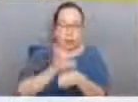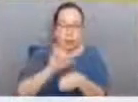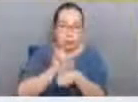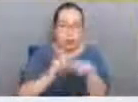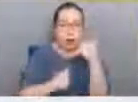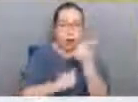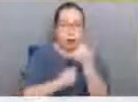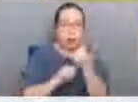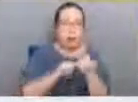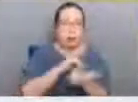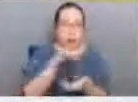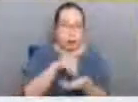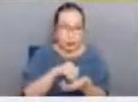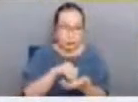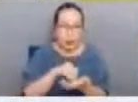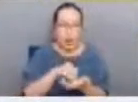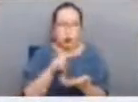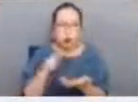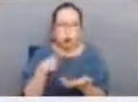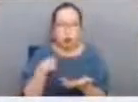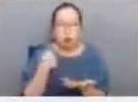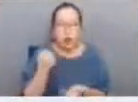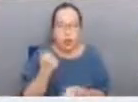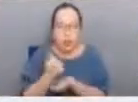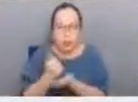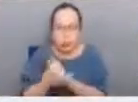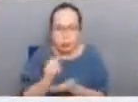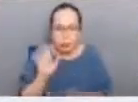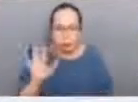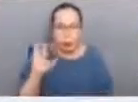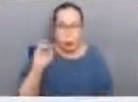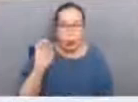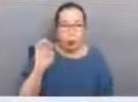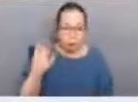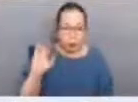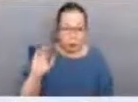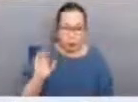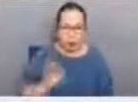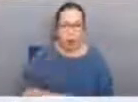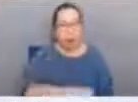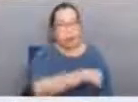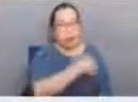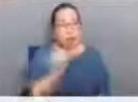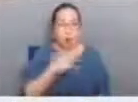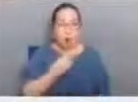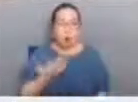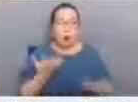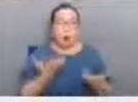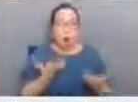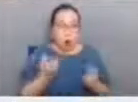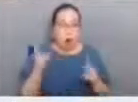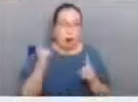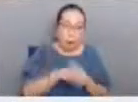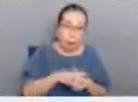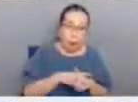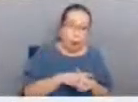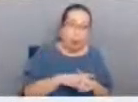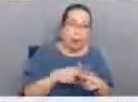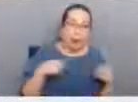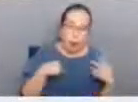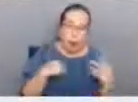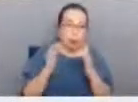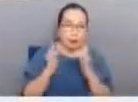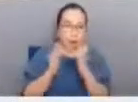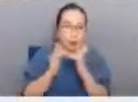inyong lisensya pag ito po ay nag-expire during the duration of the pandemic. Subject of course to the submission of certain